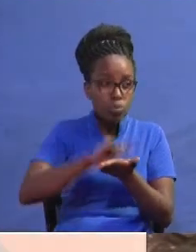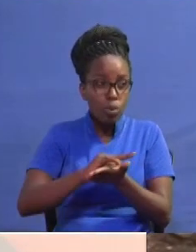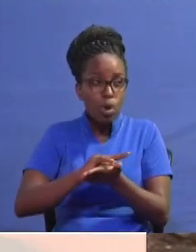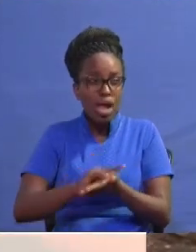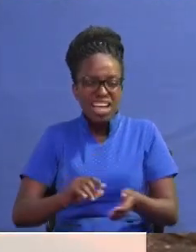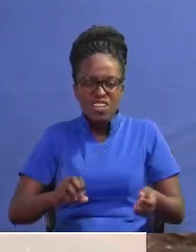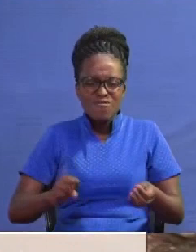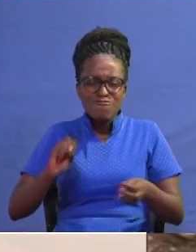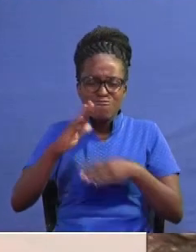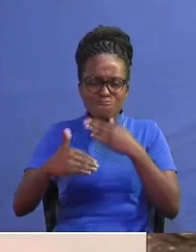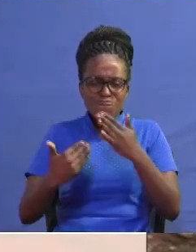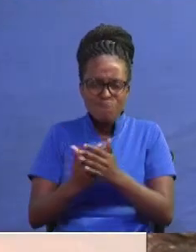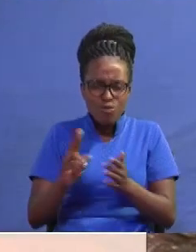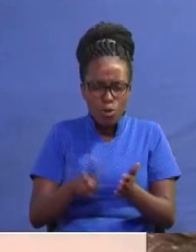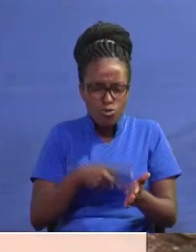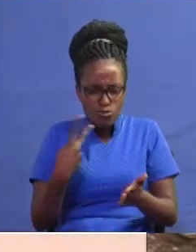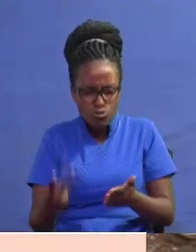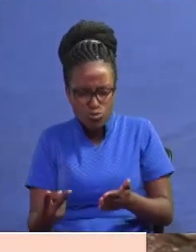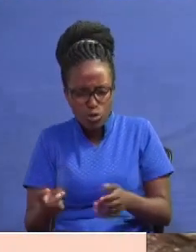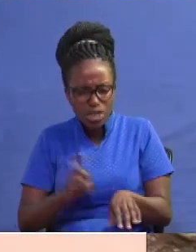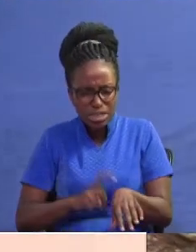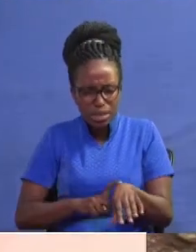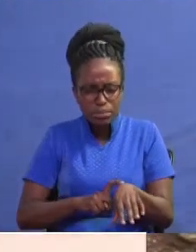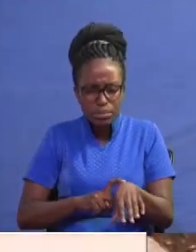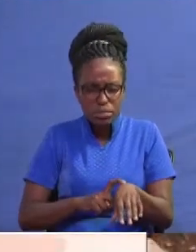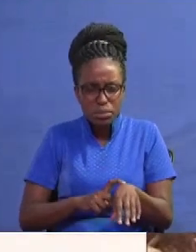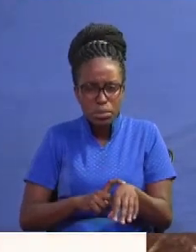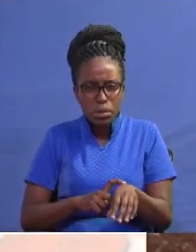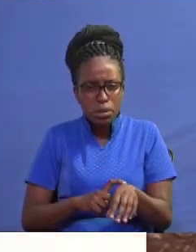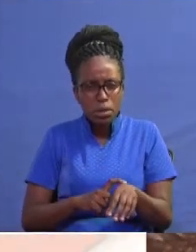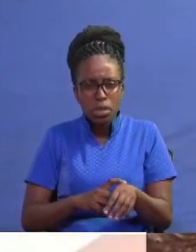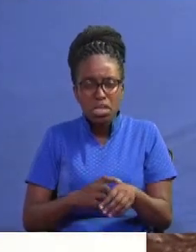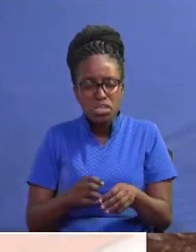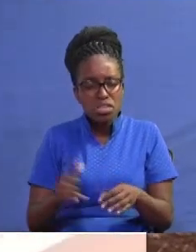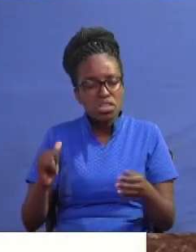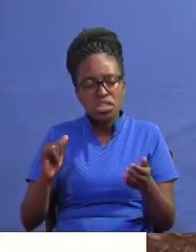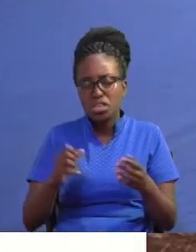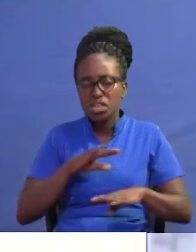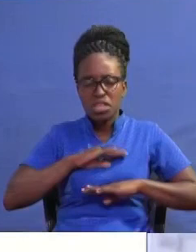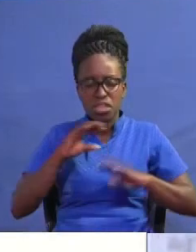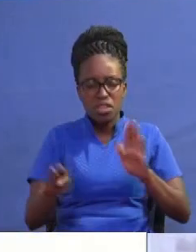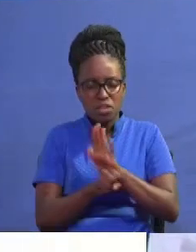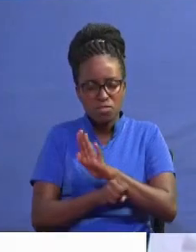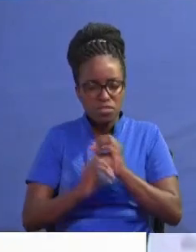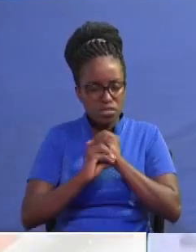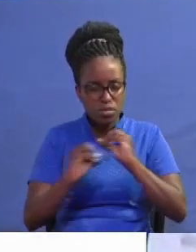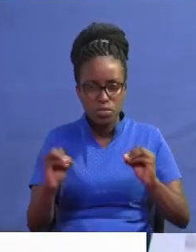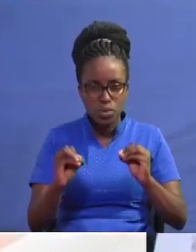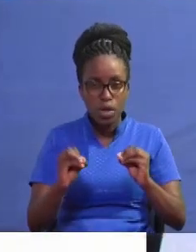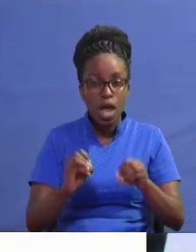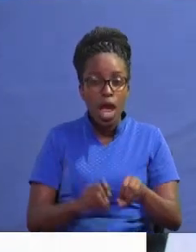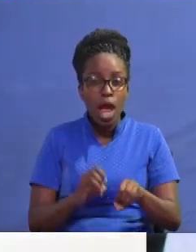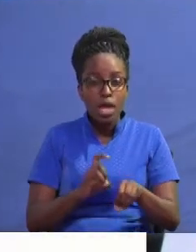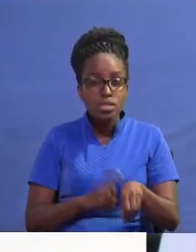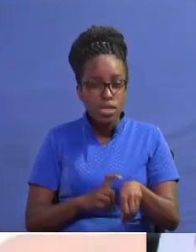vyoo 36, ambapo amedokeza kuwa havitatosheleza idadi kubwa ya wanafunzi waliopo shuleni humo. Initially